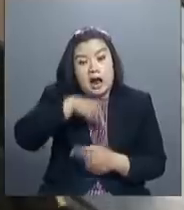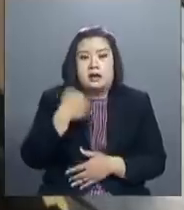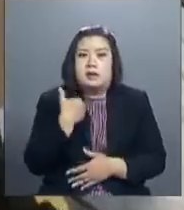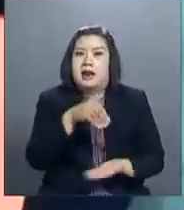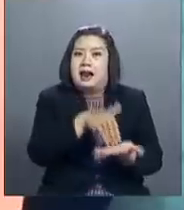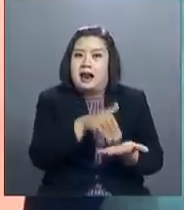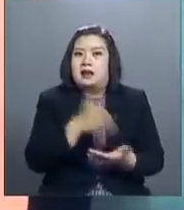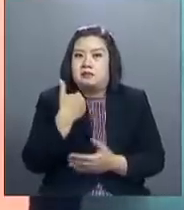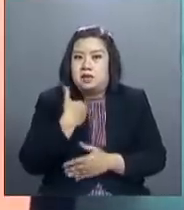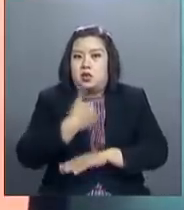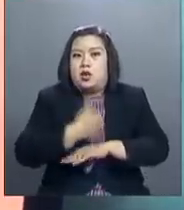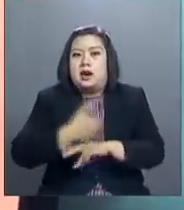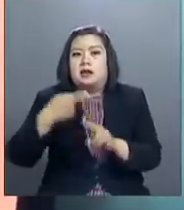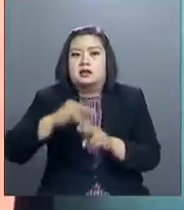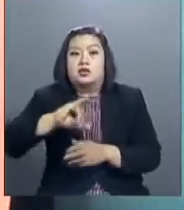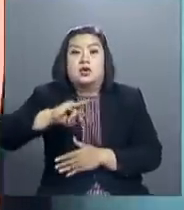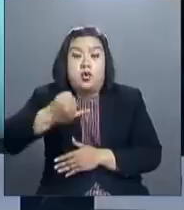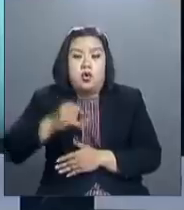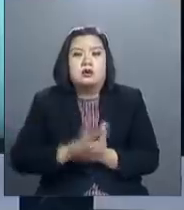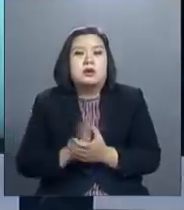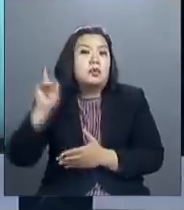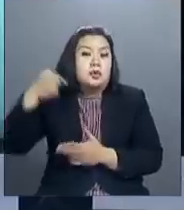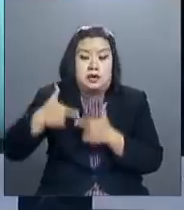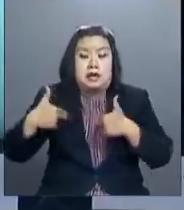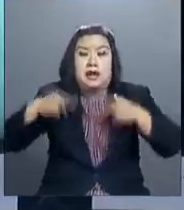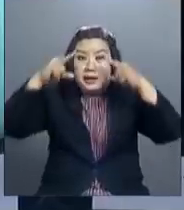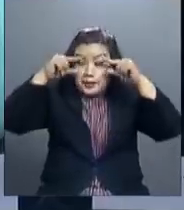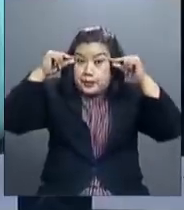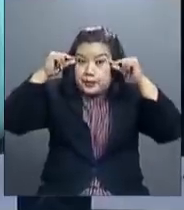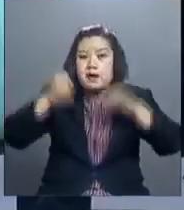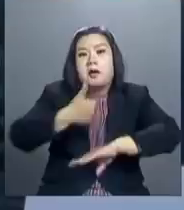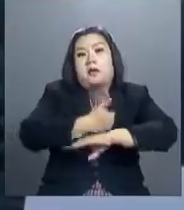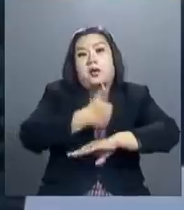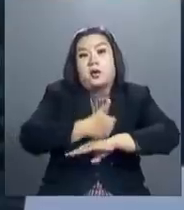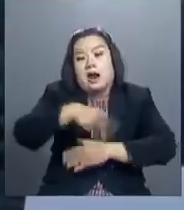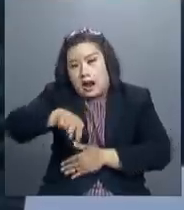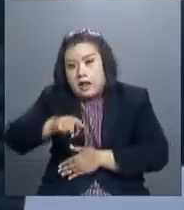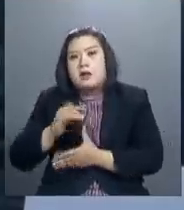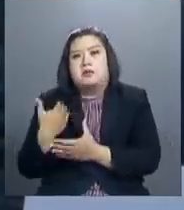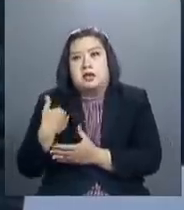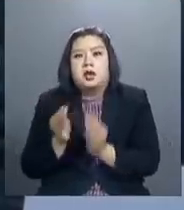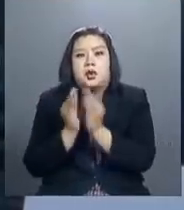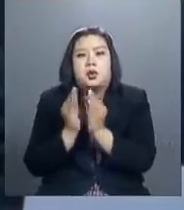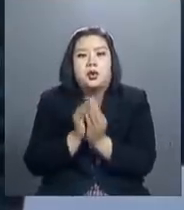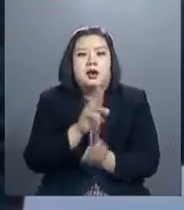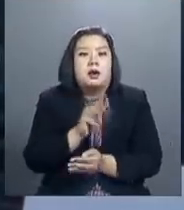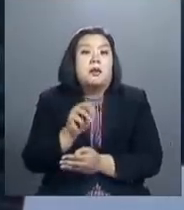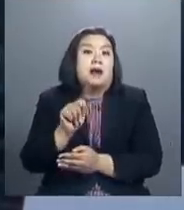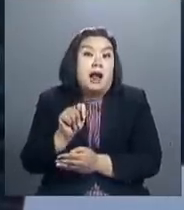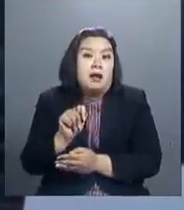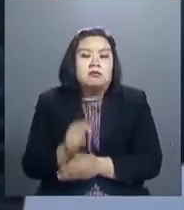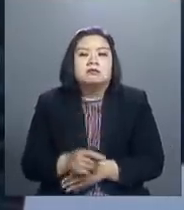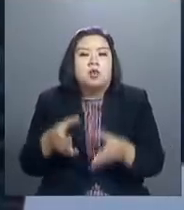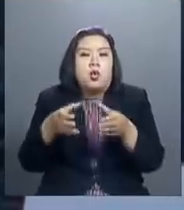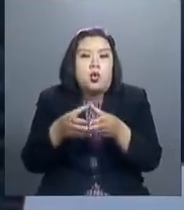วิโรจน์เป่าอินและคุณหญิงสุดารัตน์เกยุราพันธ์นำทัพและมีเพื่อธรรมเป็นพรรคสำรองภายใต้การขับเคลื่อน